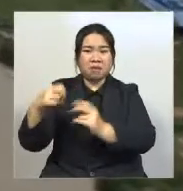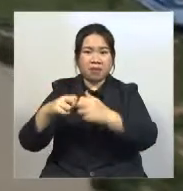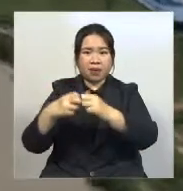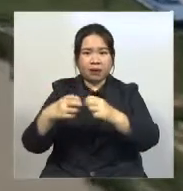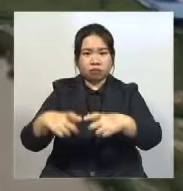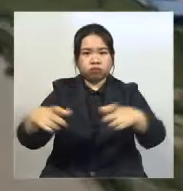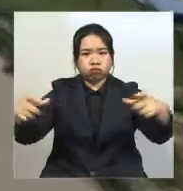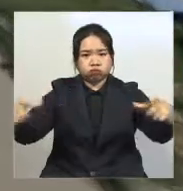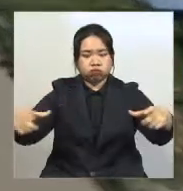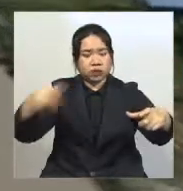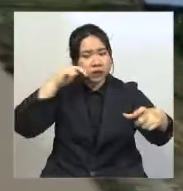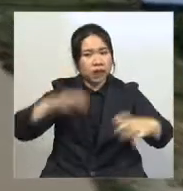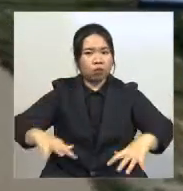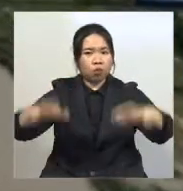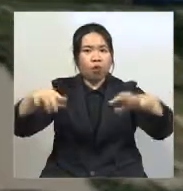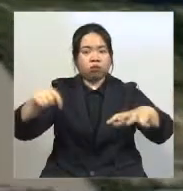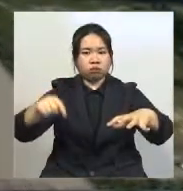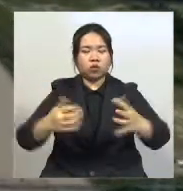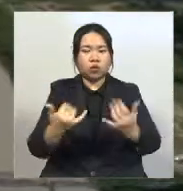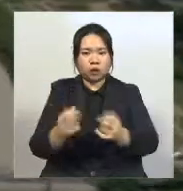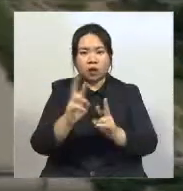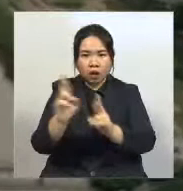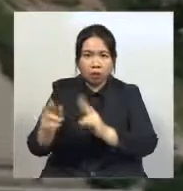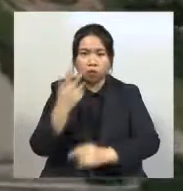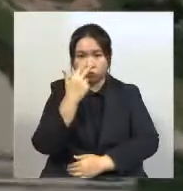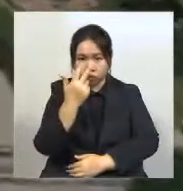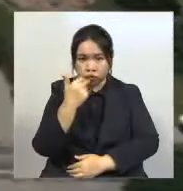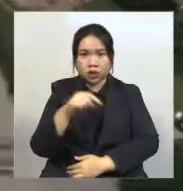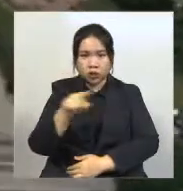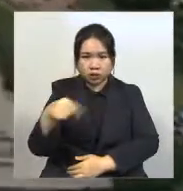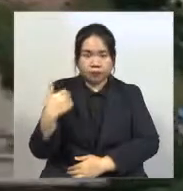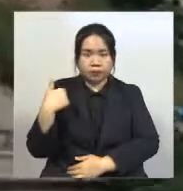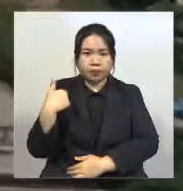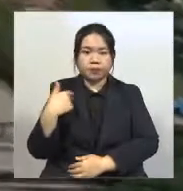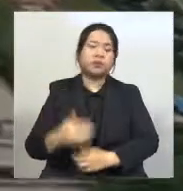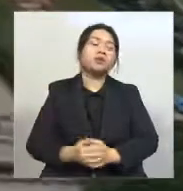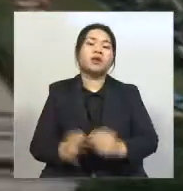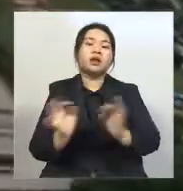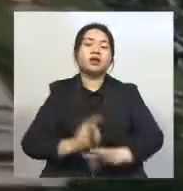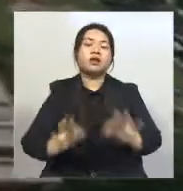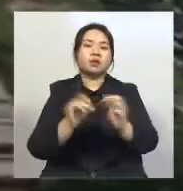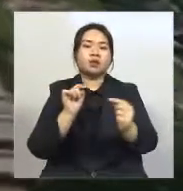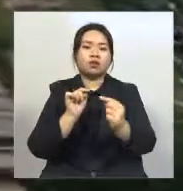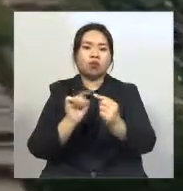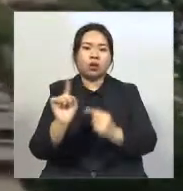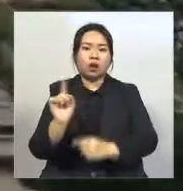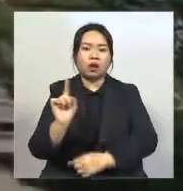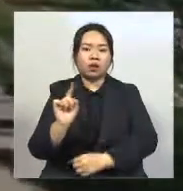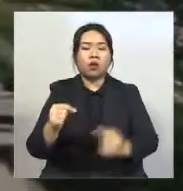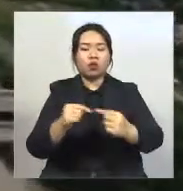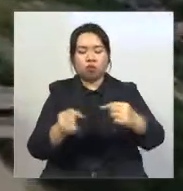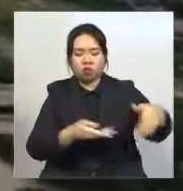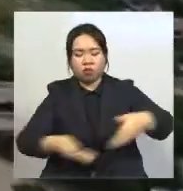ทกภัยเพิ่มมากขึ้นนั่นเองค่ะจึงต้องเฝ้าระวังติดตามสถานการณ์กันอย่างใกล้ชิดโดยเฉพาะในเขตพื้นที่ลุ่ม